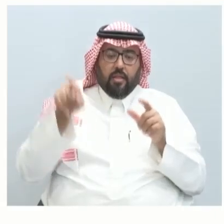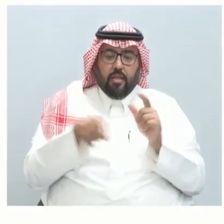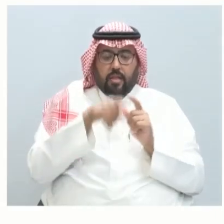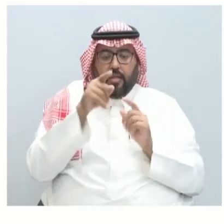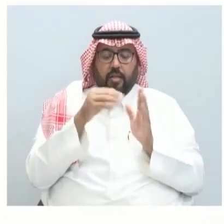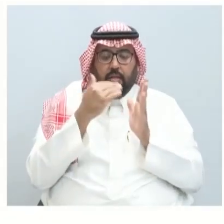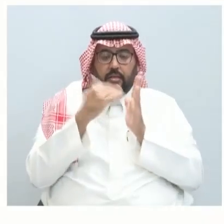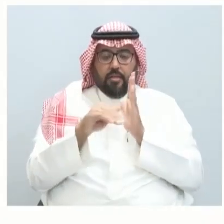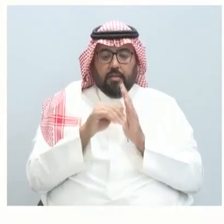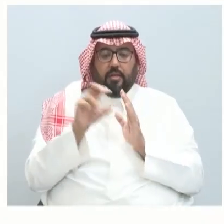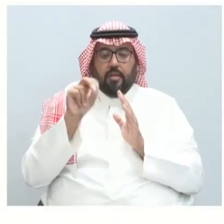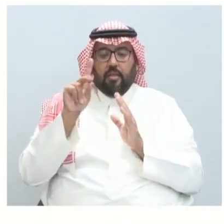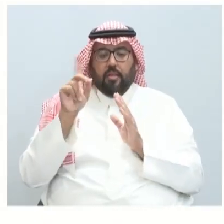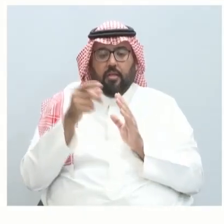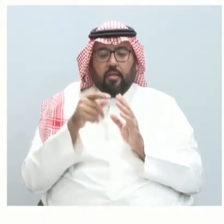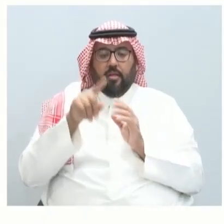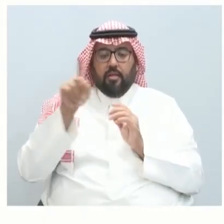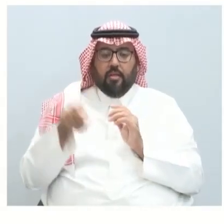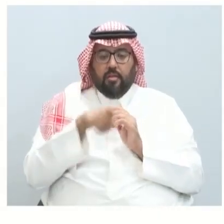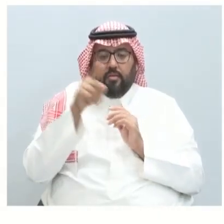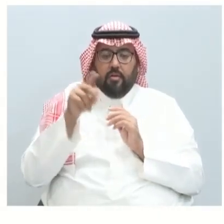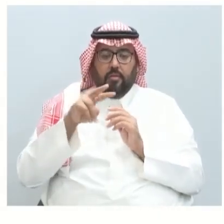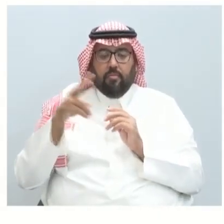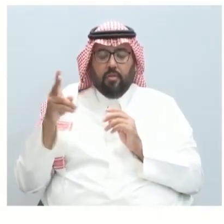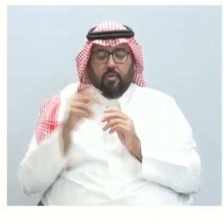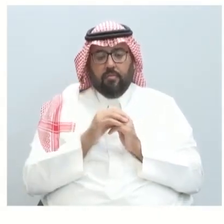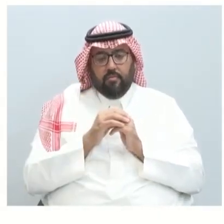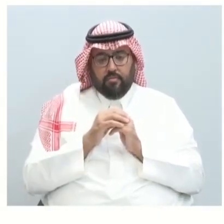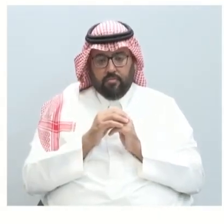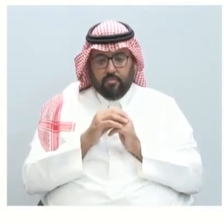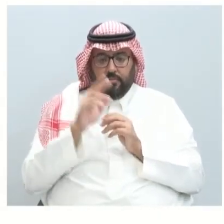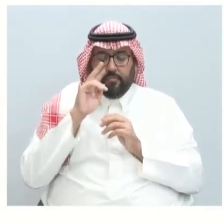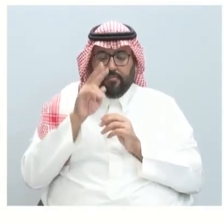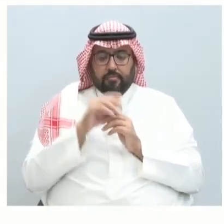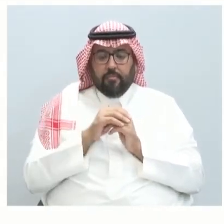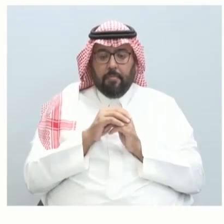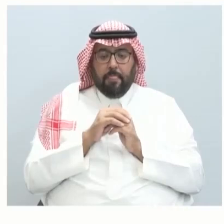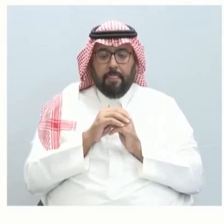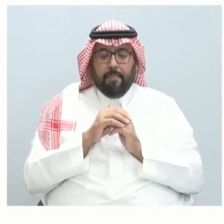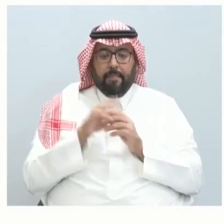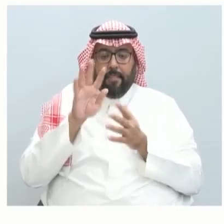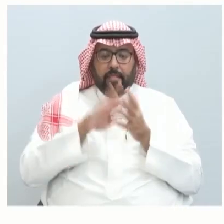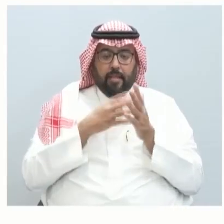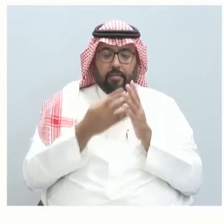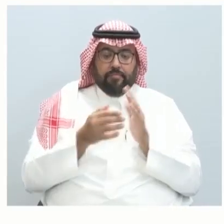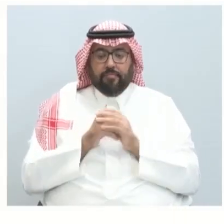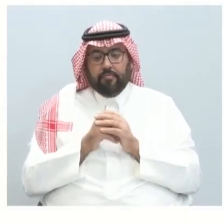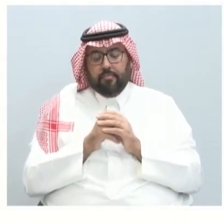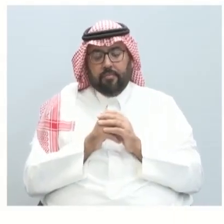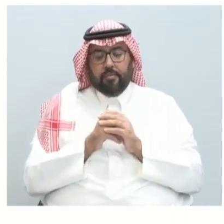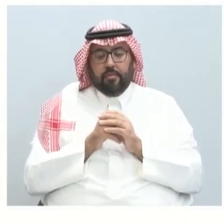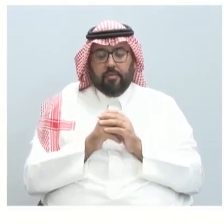نصف القطر لدوائر مختلفه هنا ابنائي بناتي هذا هو الجدول الذي